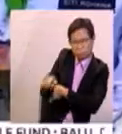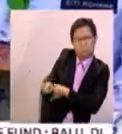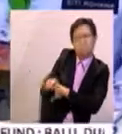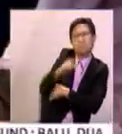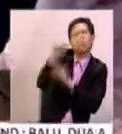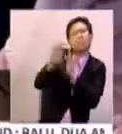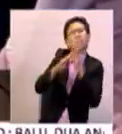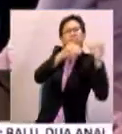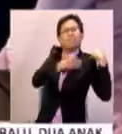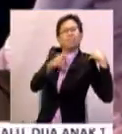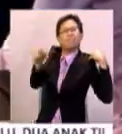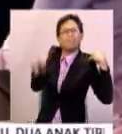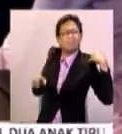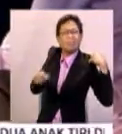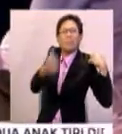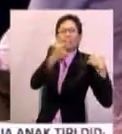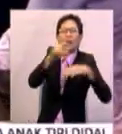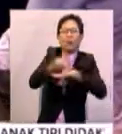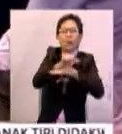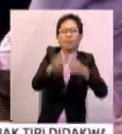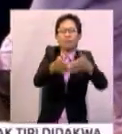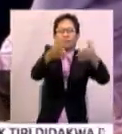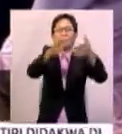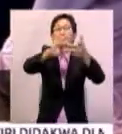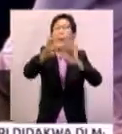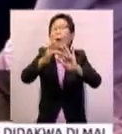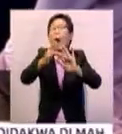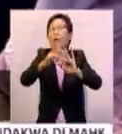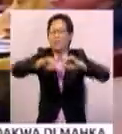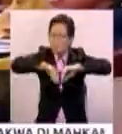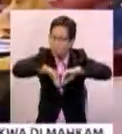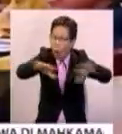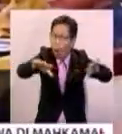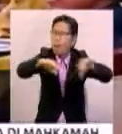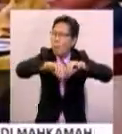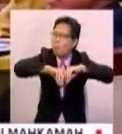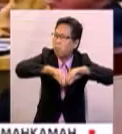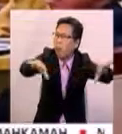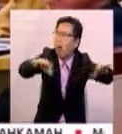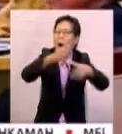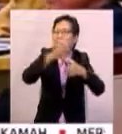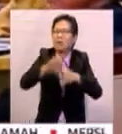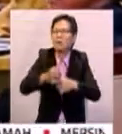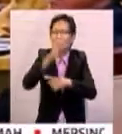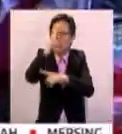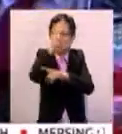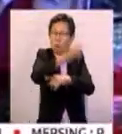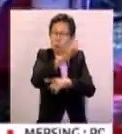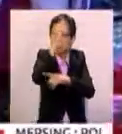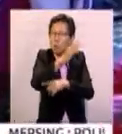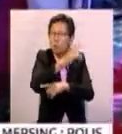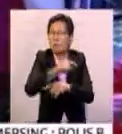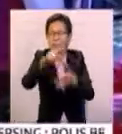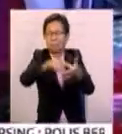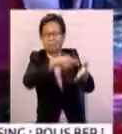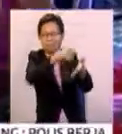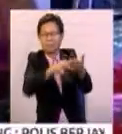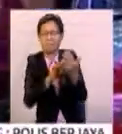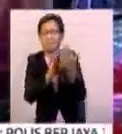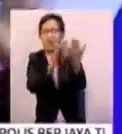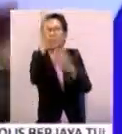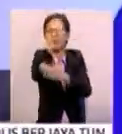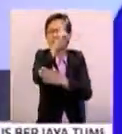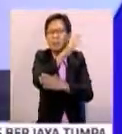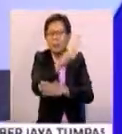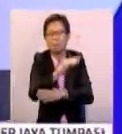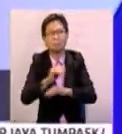tidak bertanggungjawab menyalahgunakan media sosial dengan menyebarkan maklumat atau melemparkan tuduhan dan kritikan terhadap